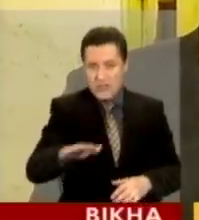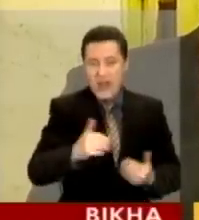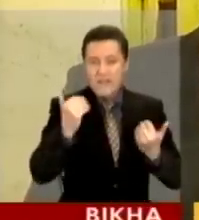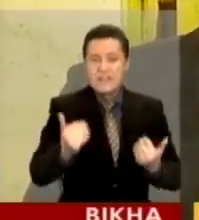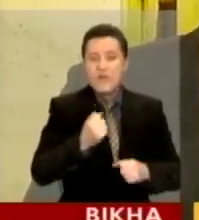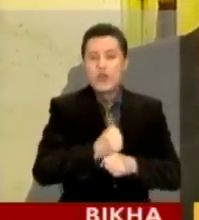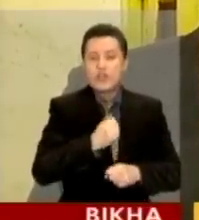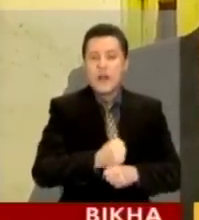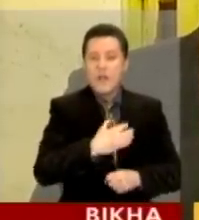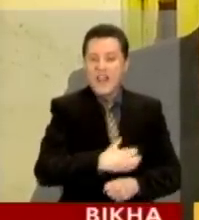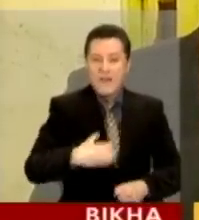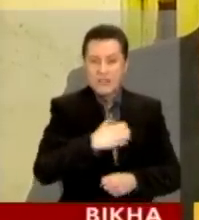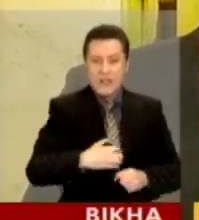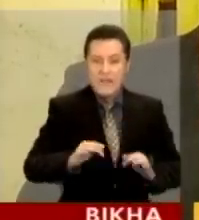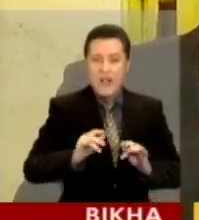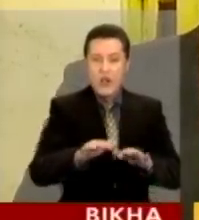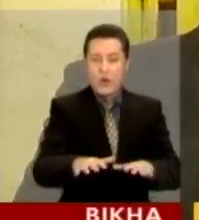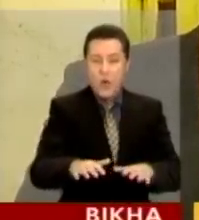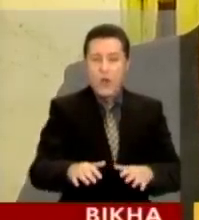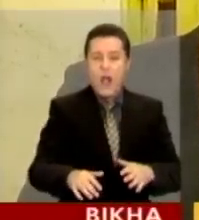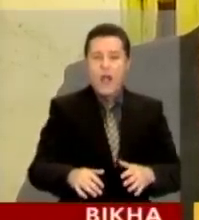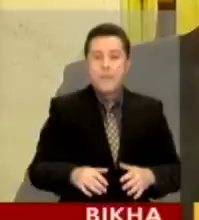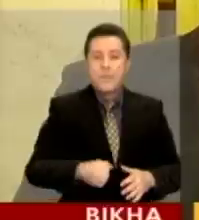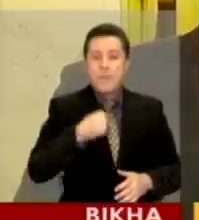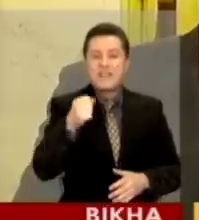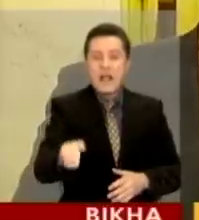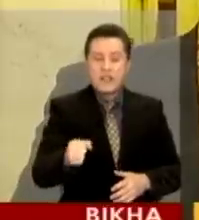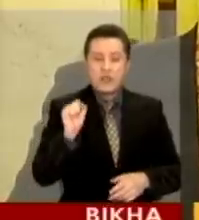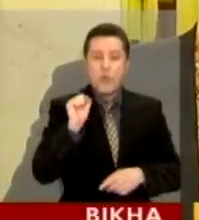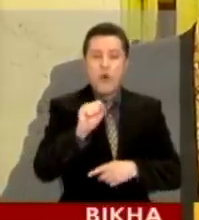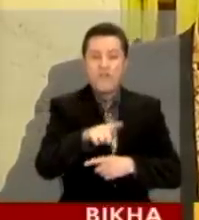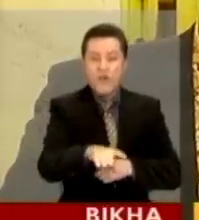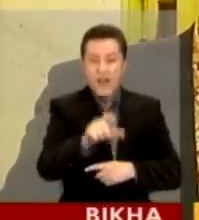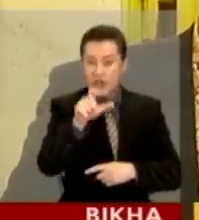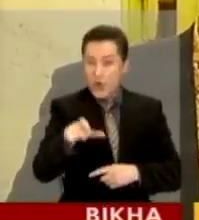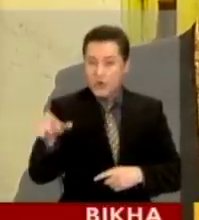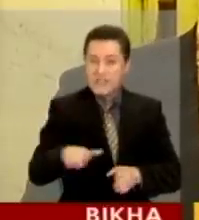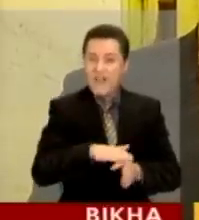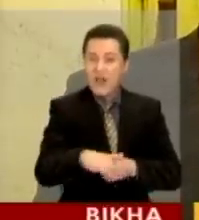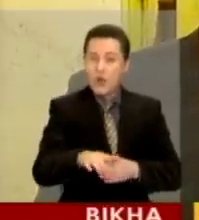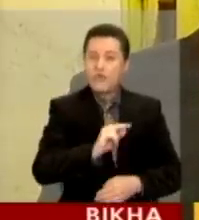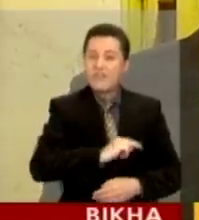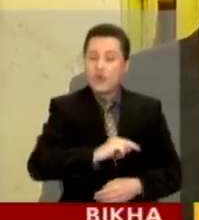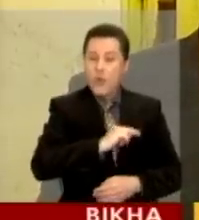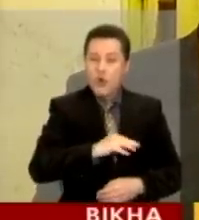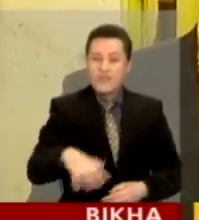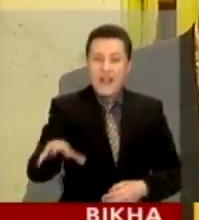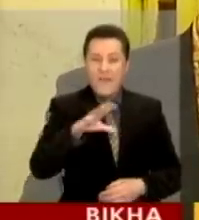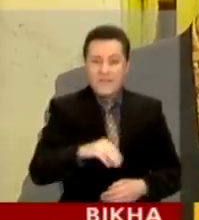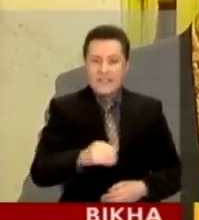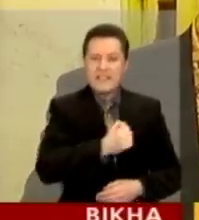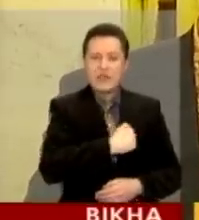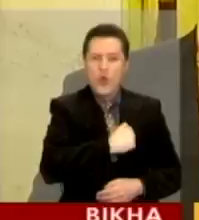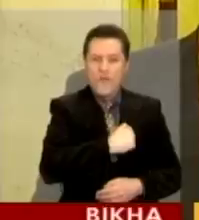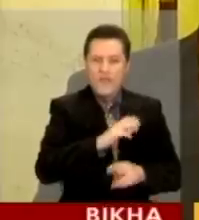зробили дуже важливий крок призначивши уповноважених осіб а також виконувачів обов'язки на всі силові